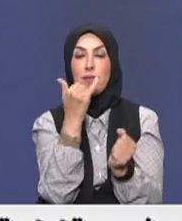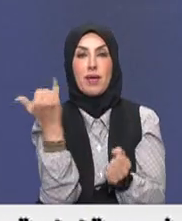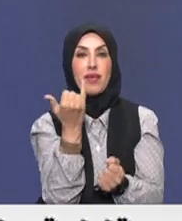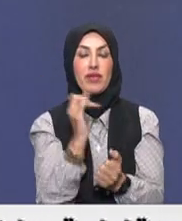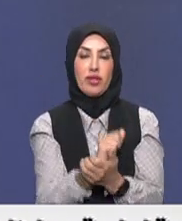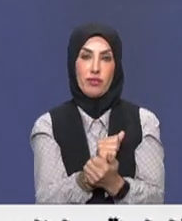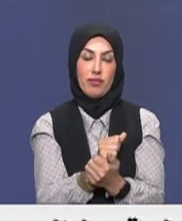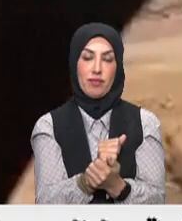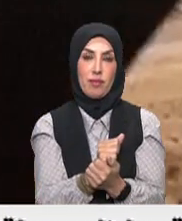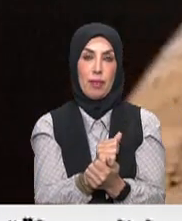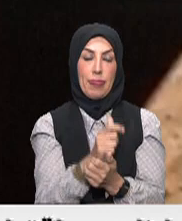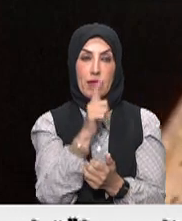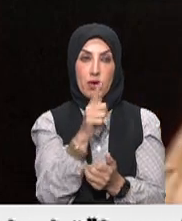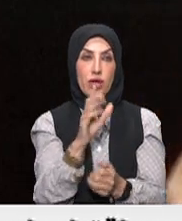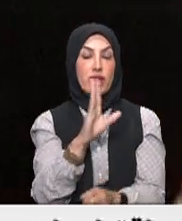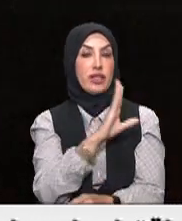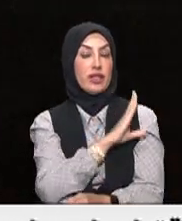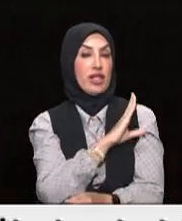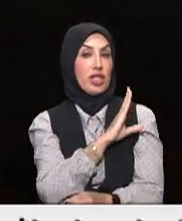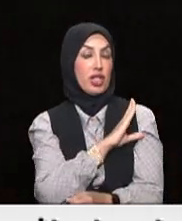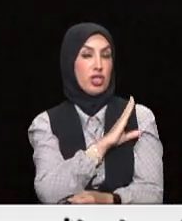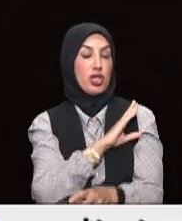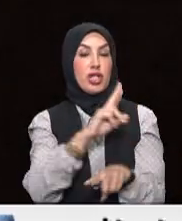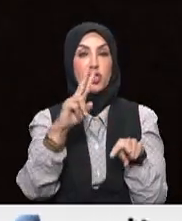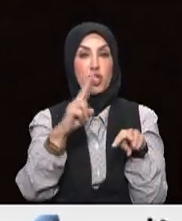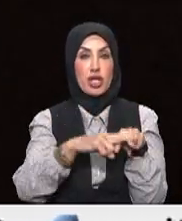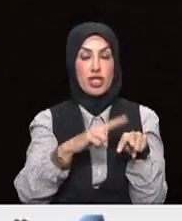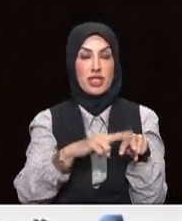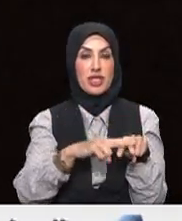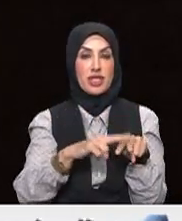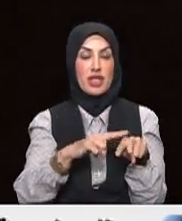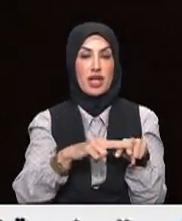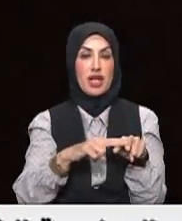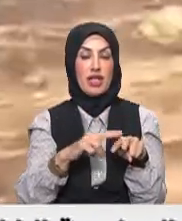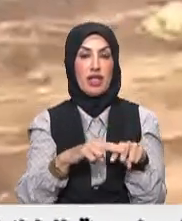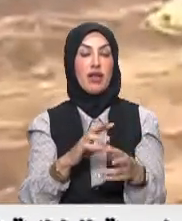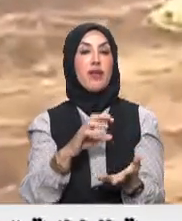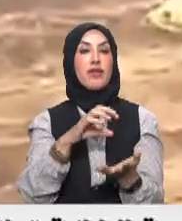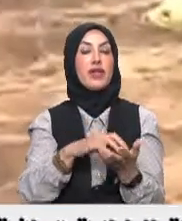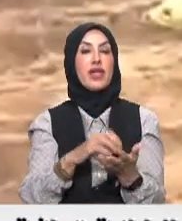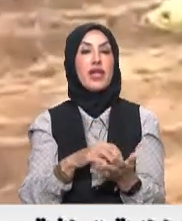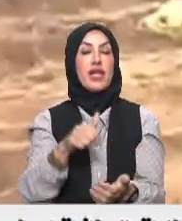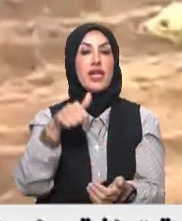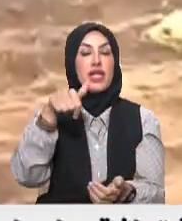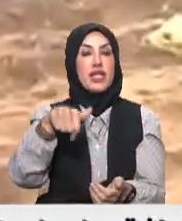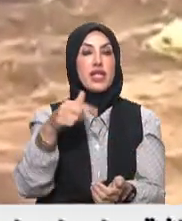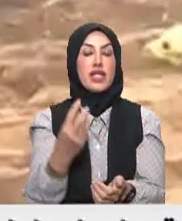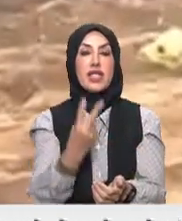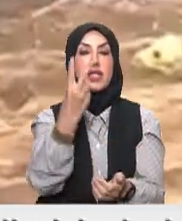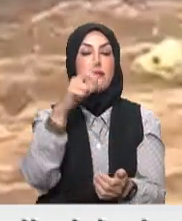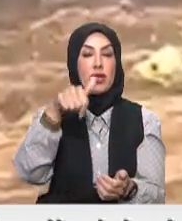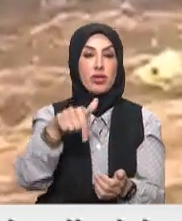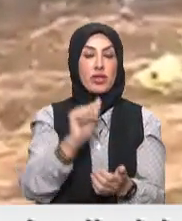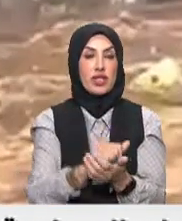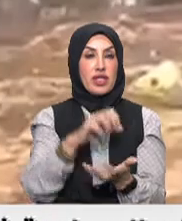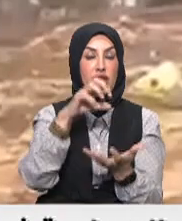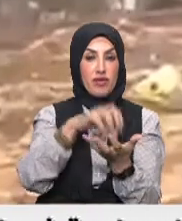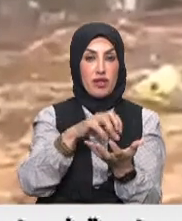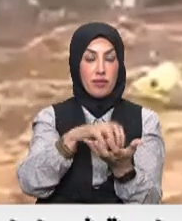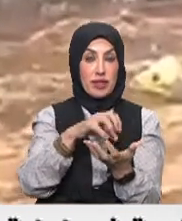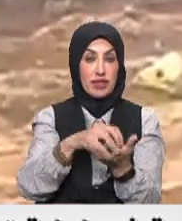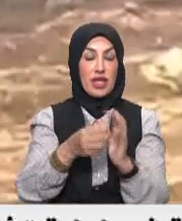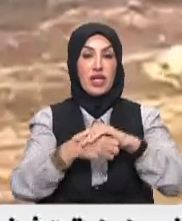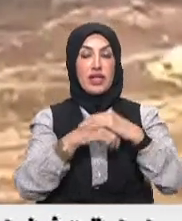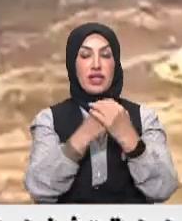قليل بالمناسبه جيشه في الضفه الغربيه في منطقه بيتا في منطقه نابلس اطلق